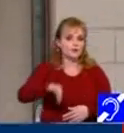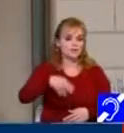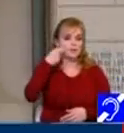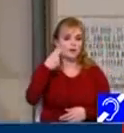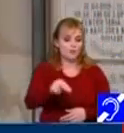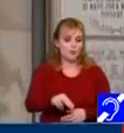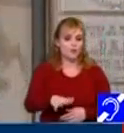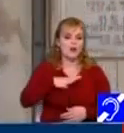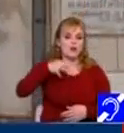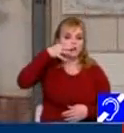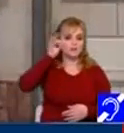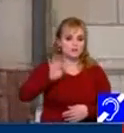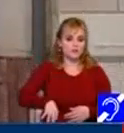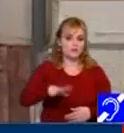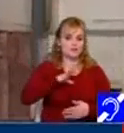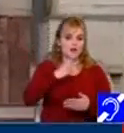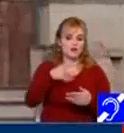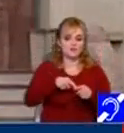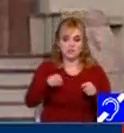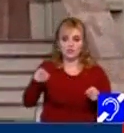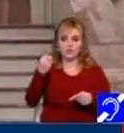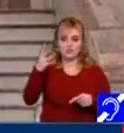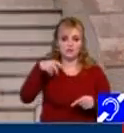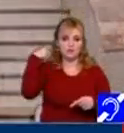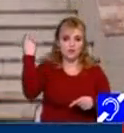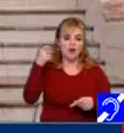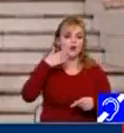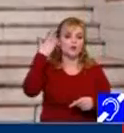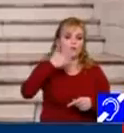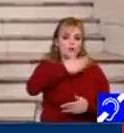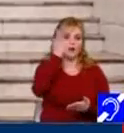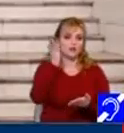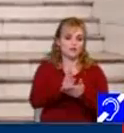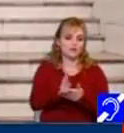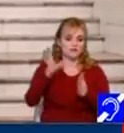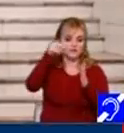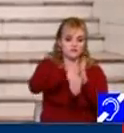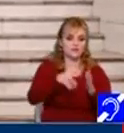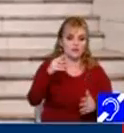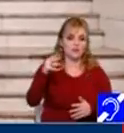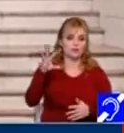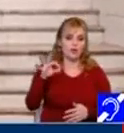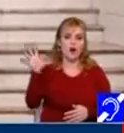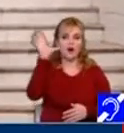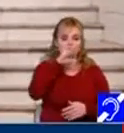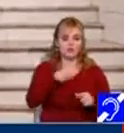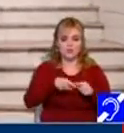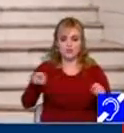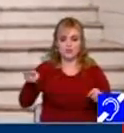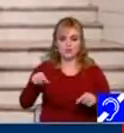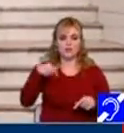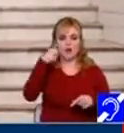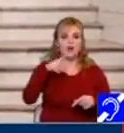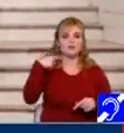experiență adunată deja în 13 ani, timp în care România a devenit exportator de securitate. securitate. Au reușit în acest timp